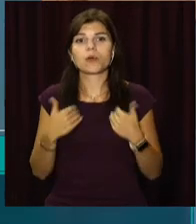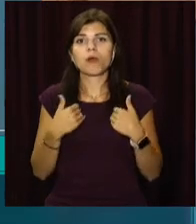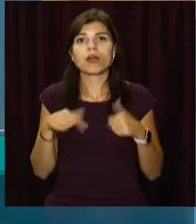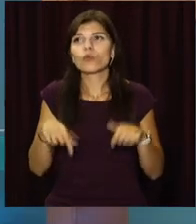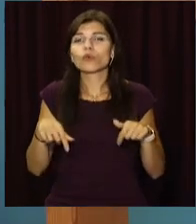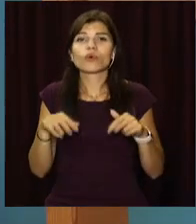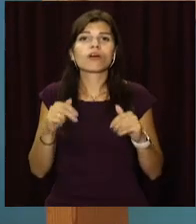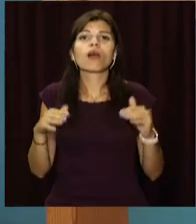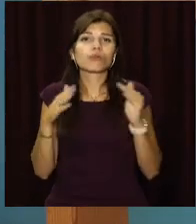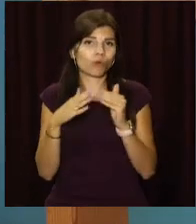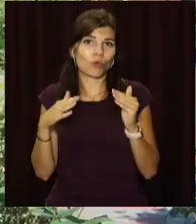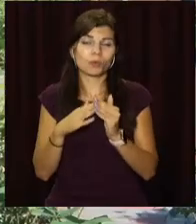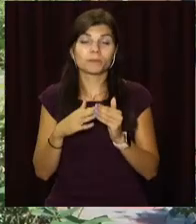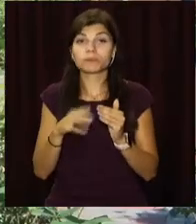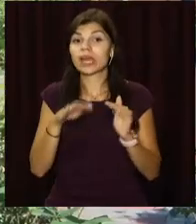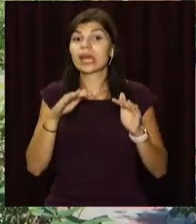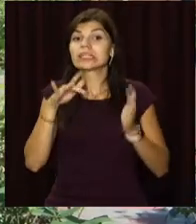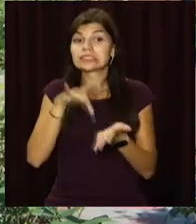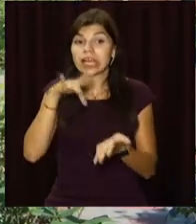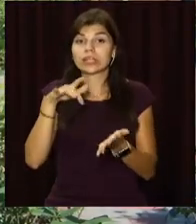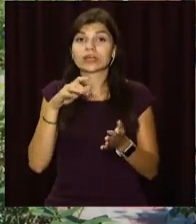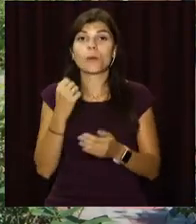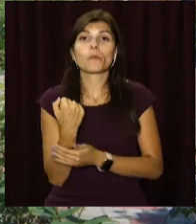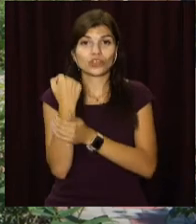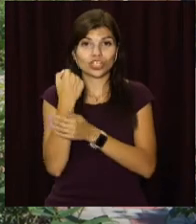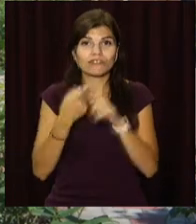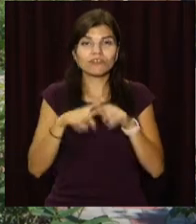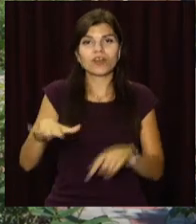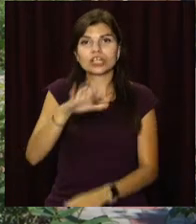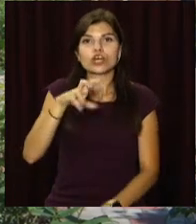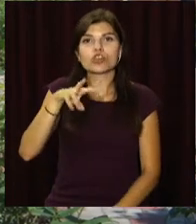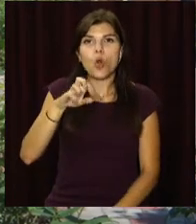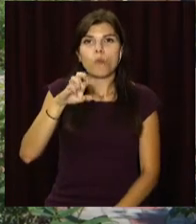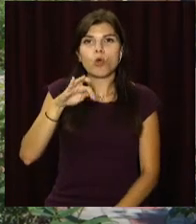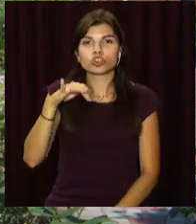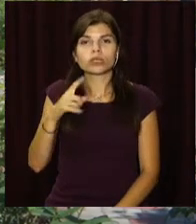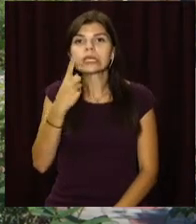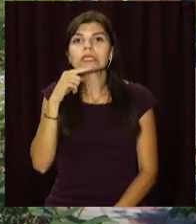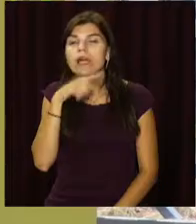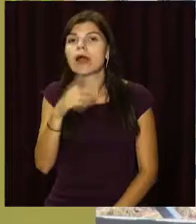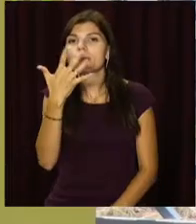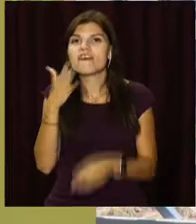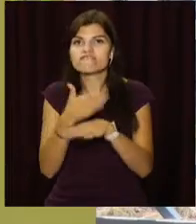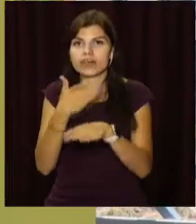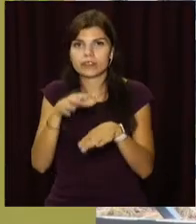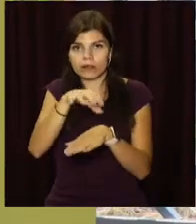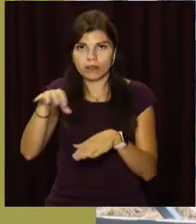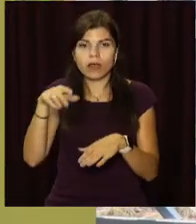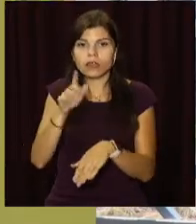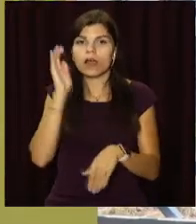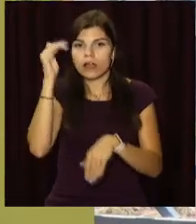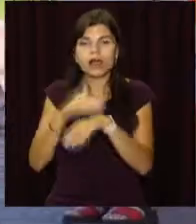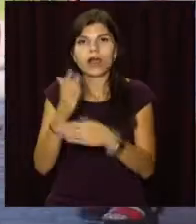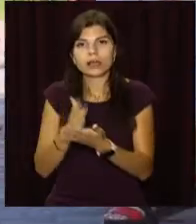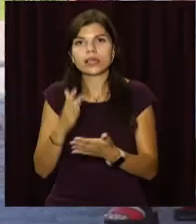Це для мене як вдома. Центр соціальної підтримки дітей та сімей у Слобожанському – єдиний в Україні. Тут 5 відділень.